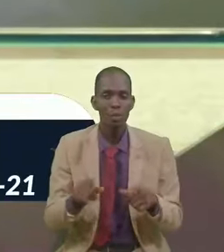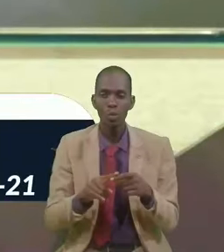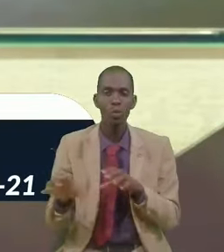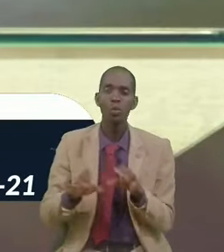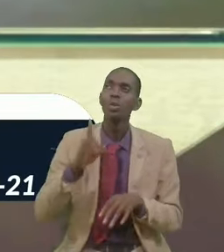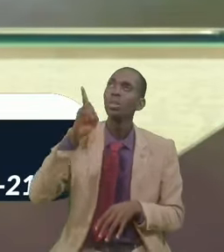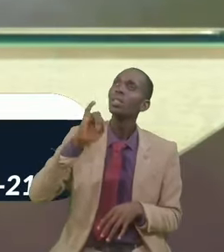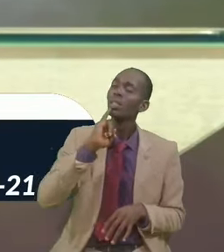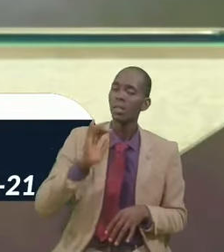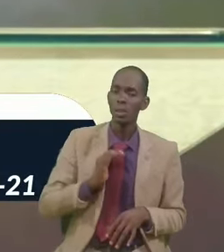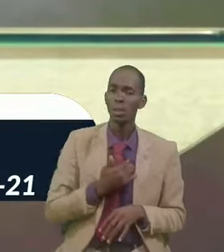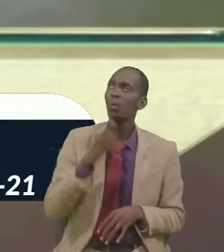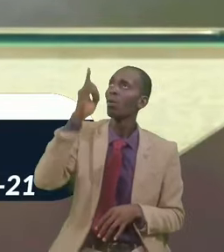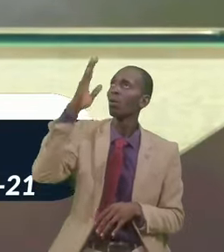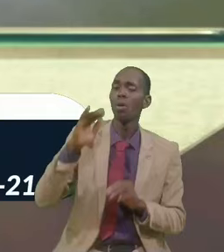Éphésiens 3,